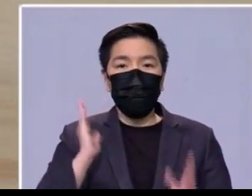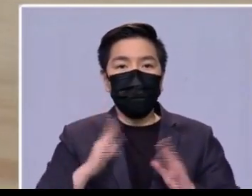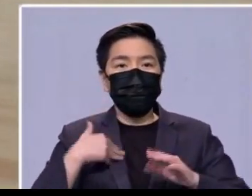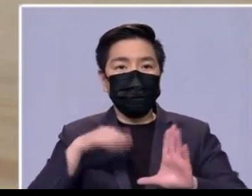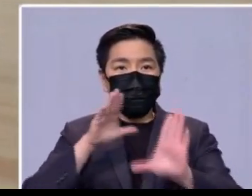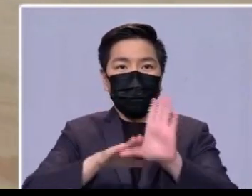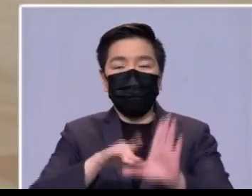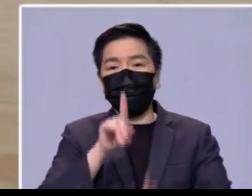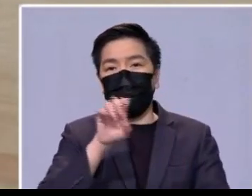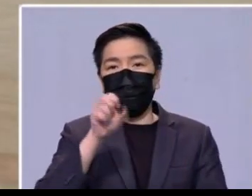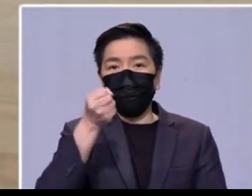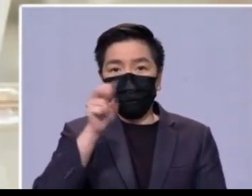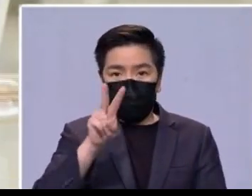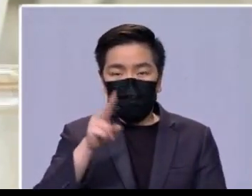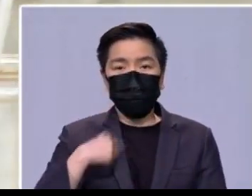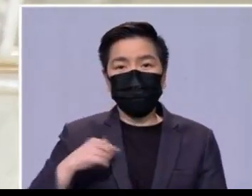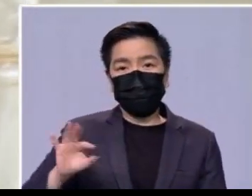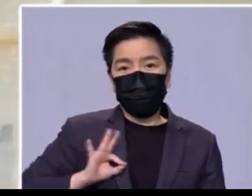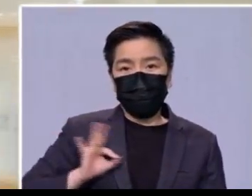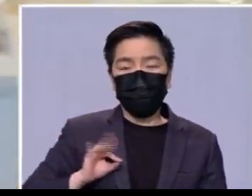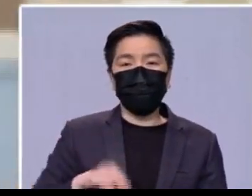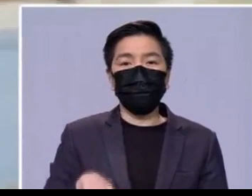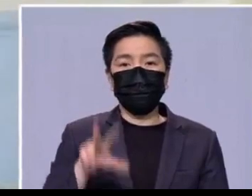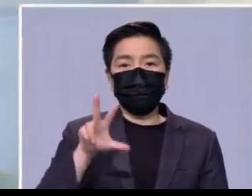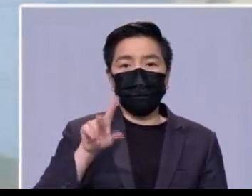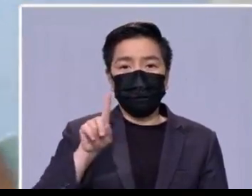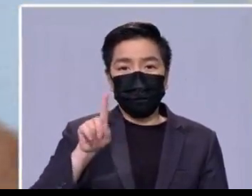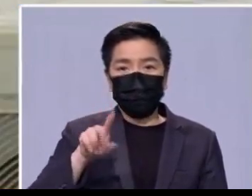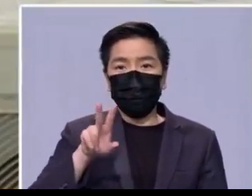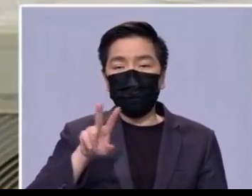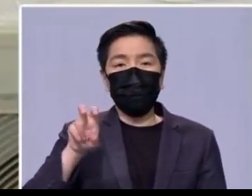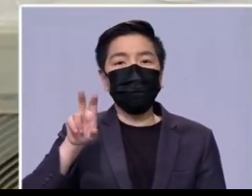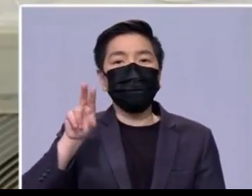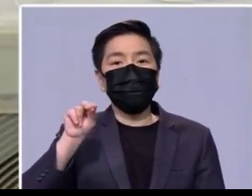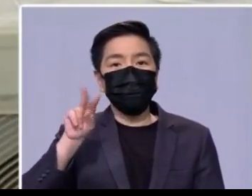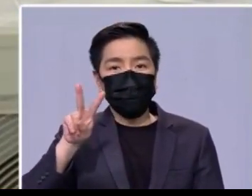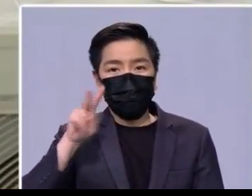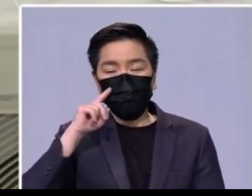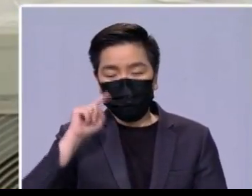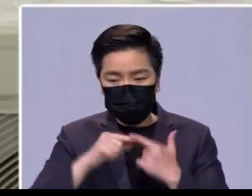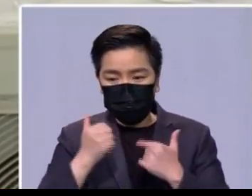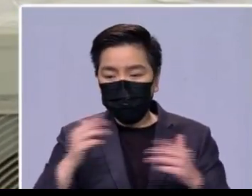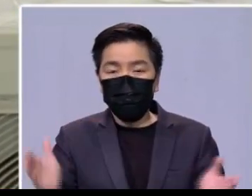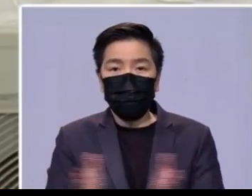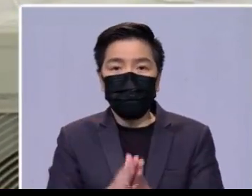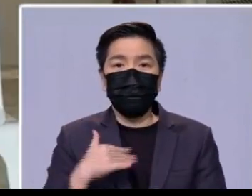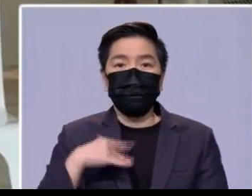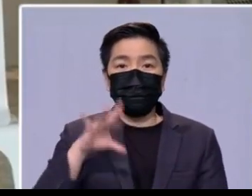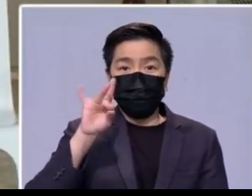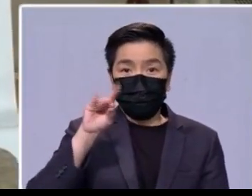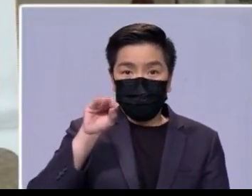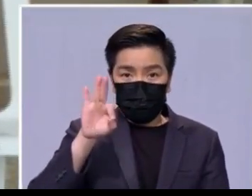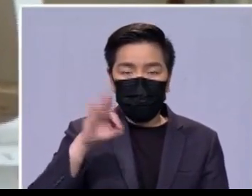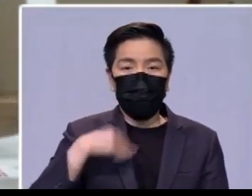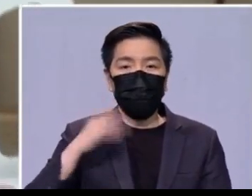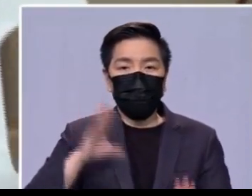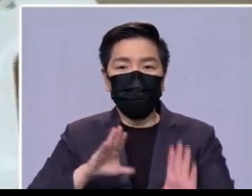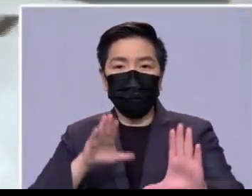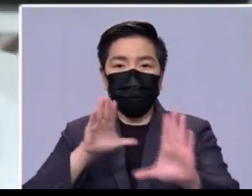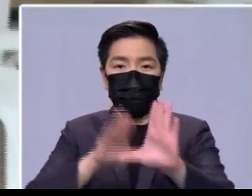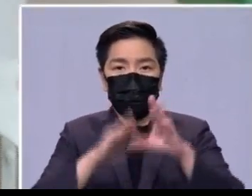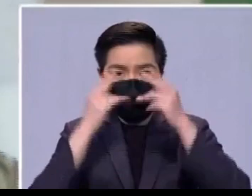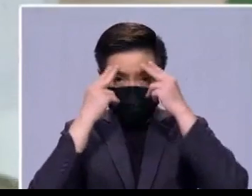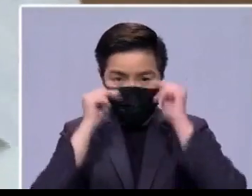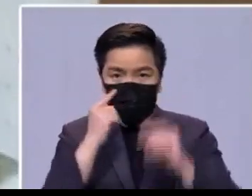คนและสมาชิกอบต.อีก 2,322 คนในจำนวนอบต.ทั้ง89แห่งนี้นะครับก็มีผู้สมัครนายกอบ